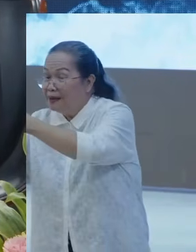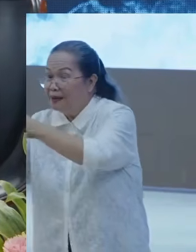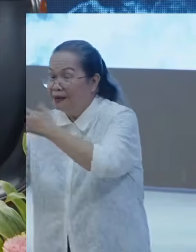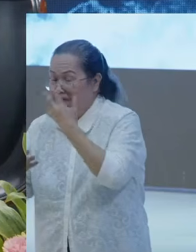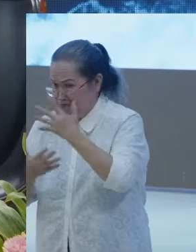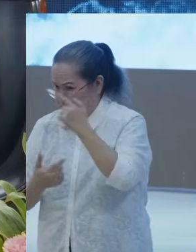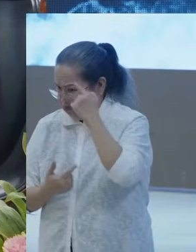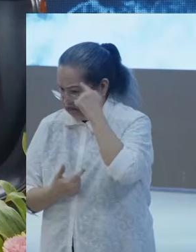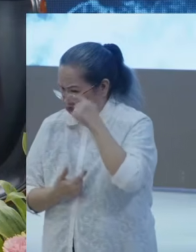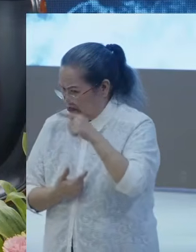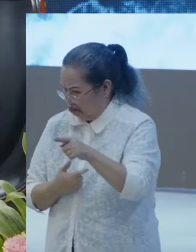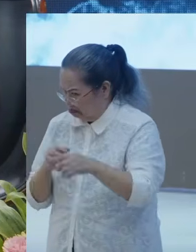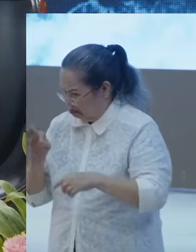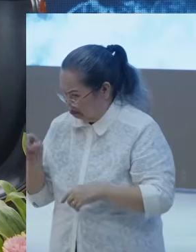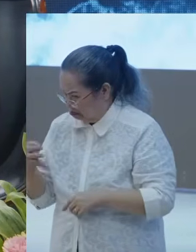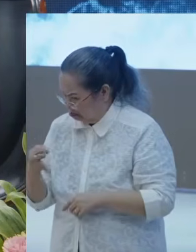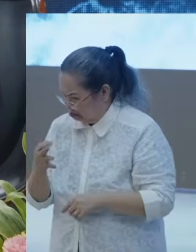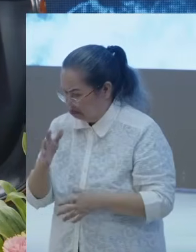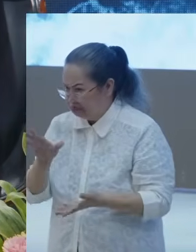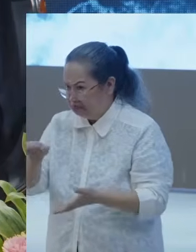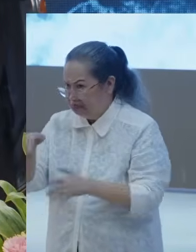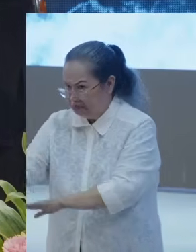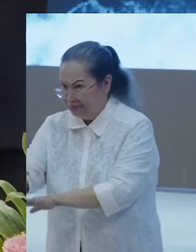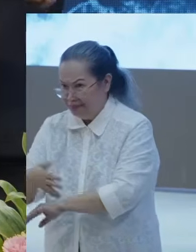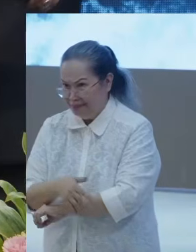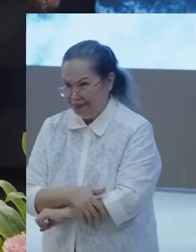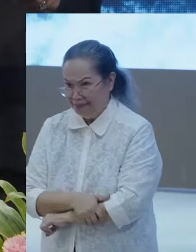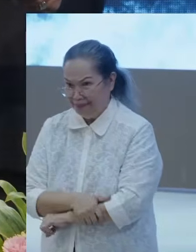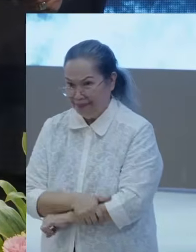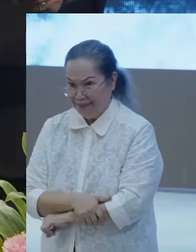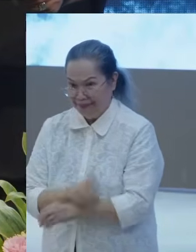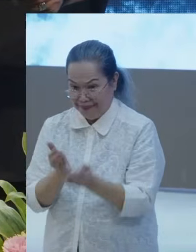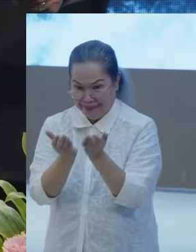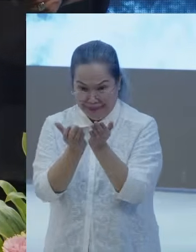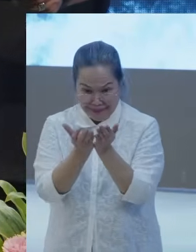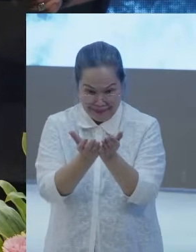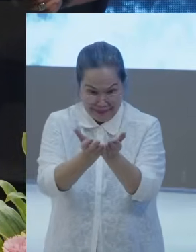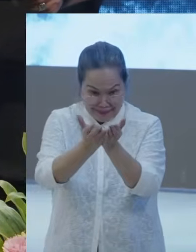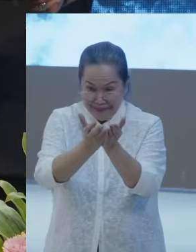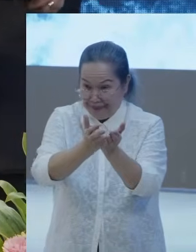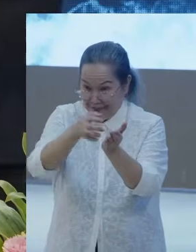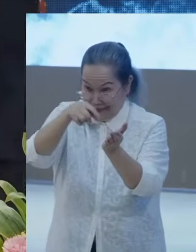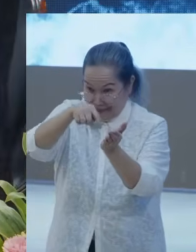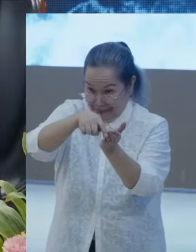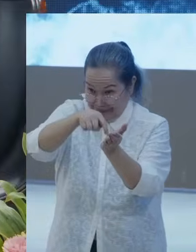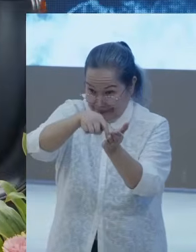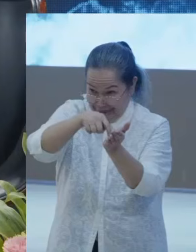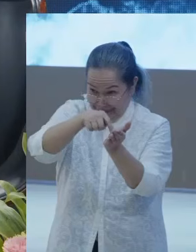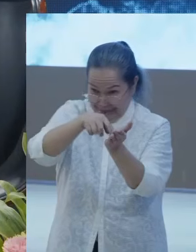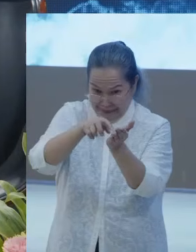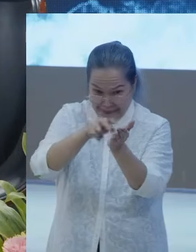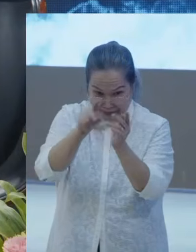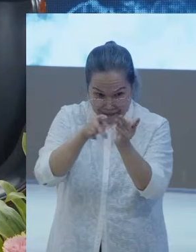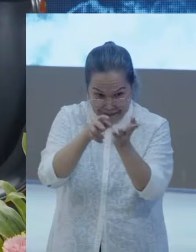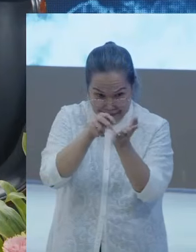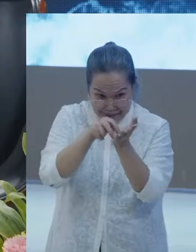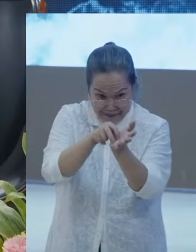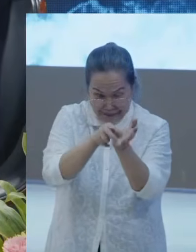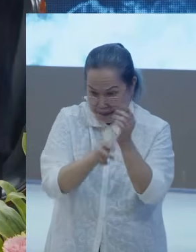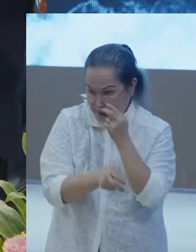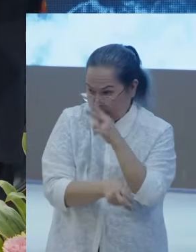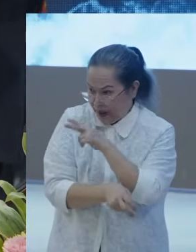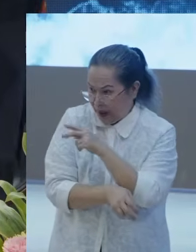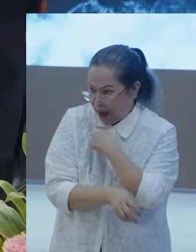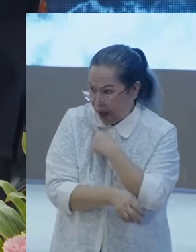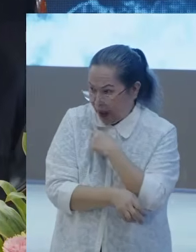patay na. Kasi kahit doon sa mga marino na nagtapon sa kanya, natitiyak ko na sa